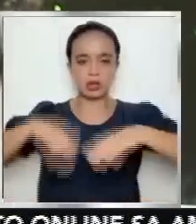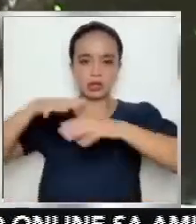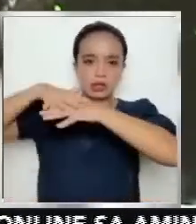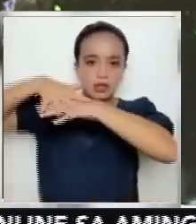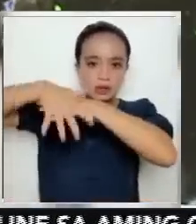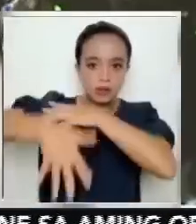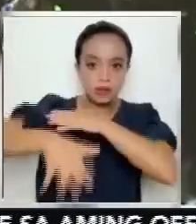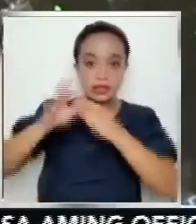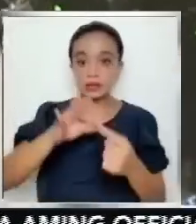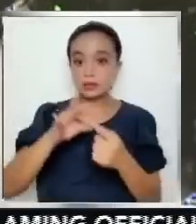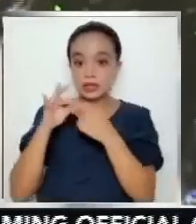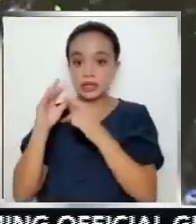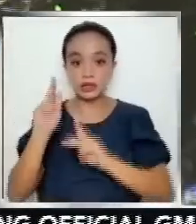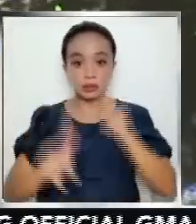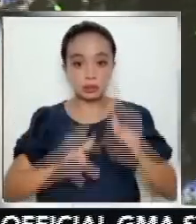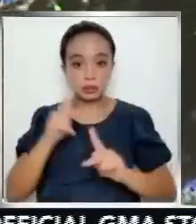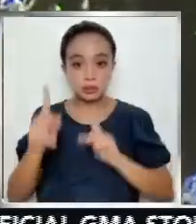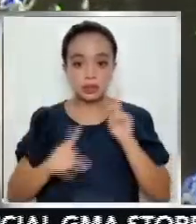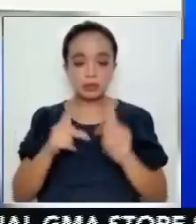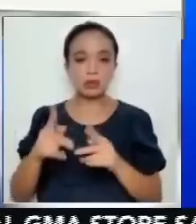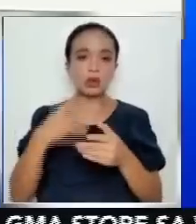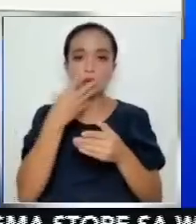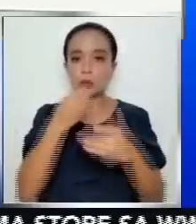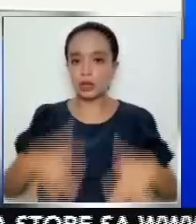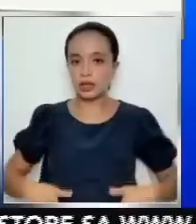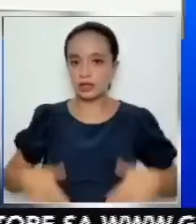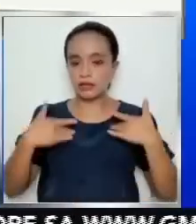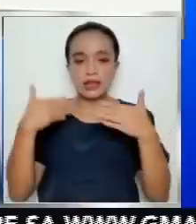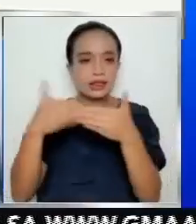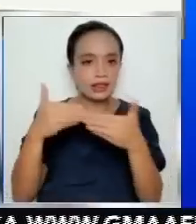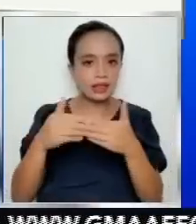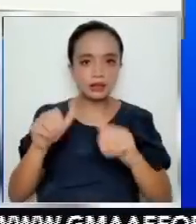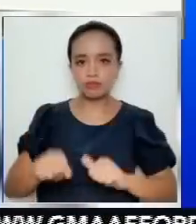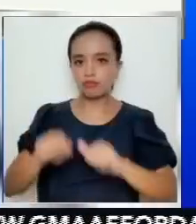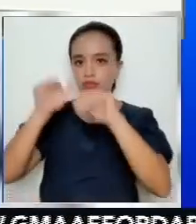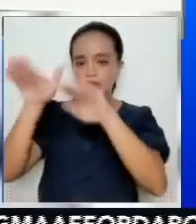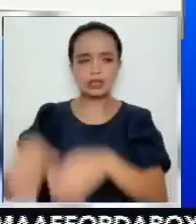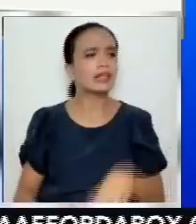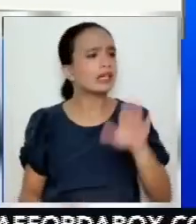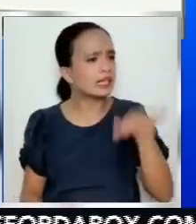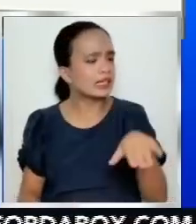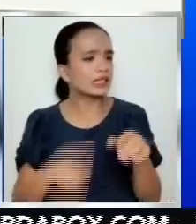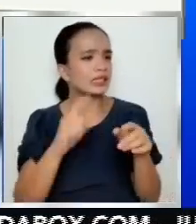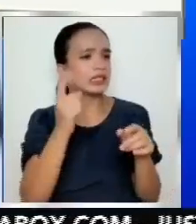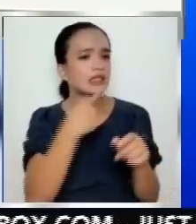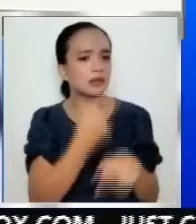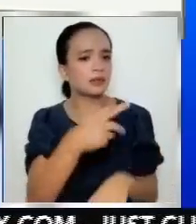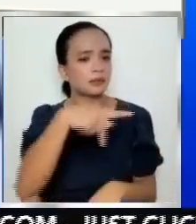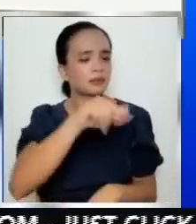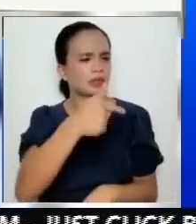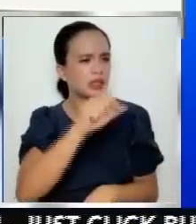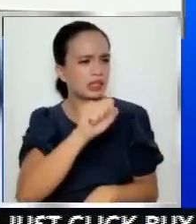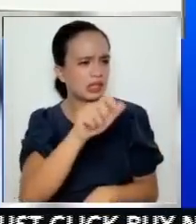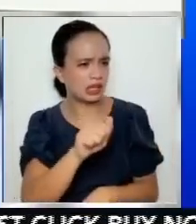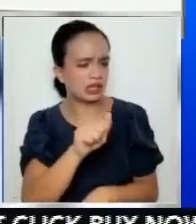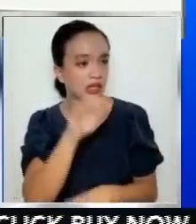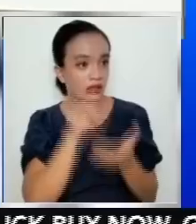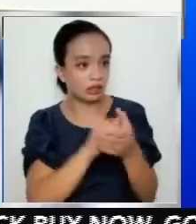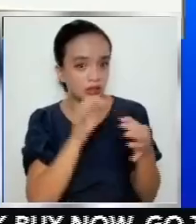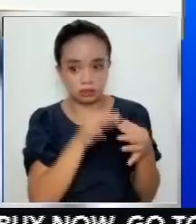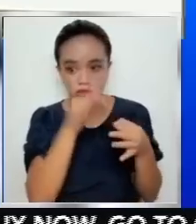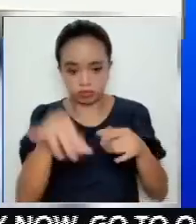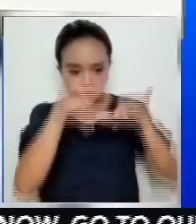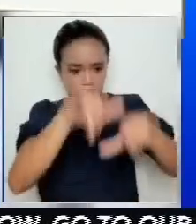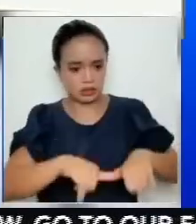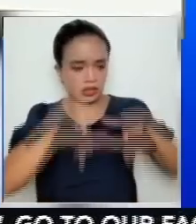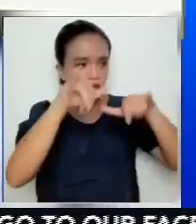na malapit sa paanan ng bundok. Chris, base sa latest track, no, ng PAGASA, mukhang magtatagal pa sa PAR hanggang